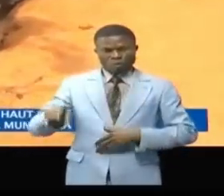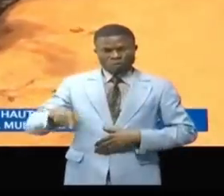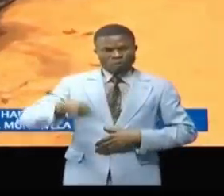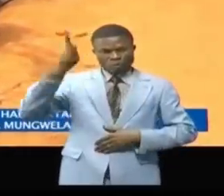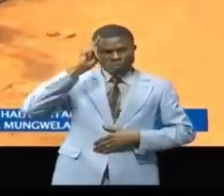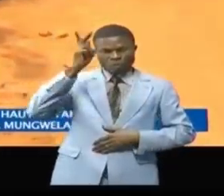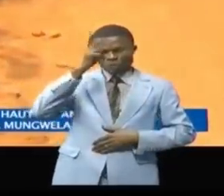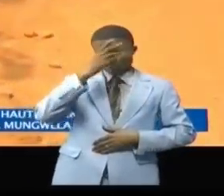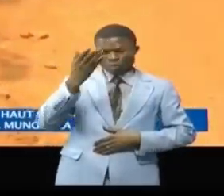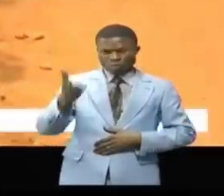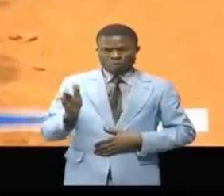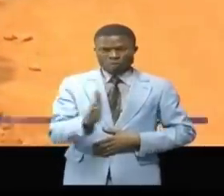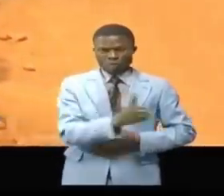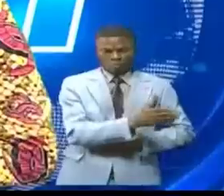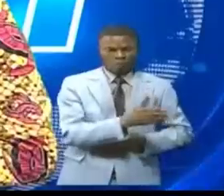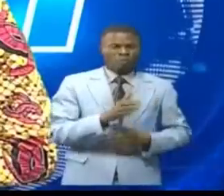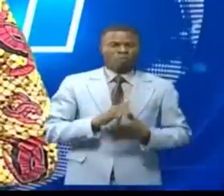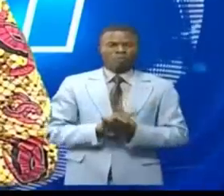Haut-Katanga.